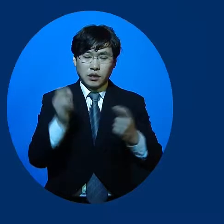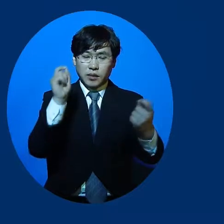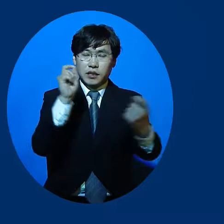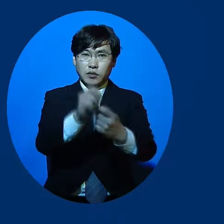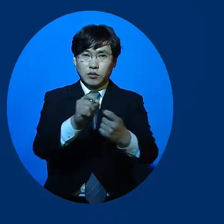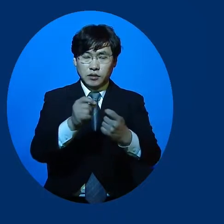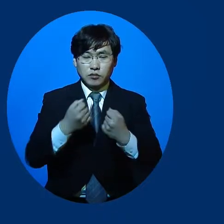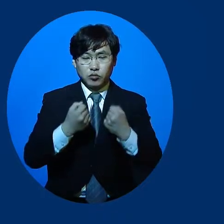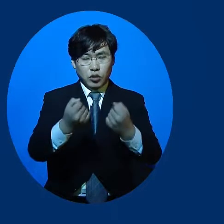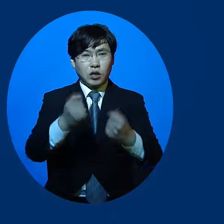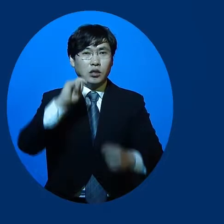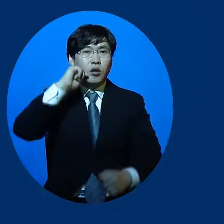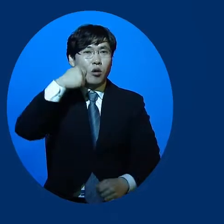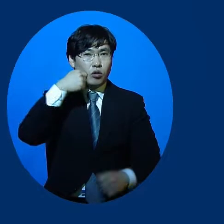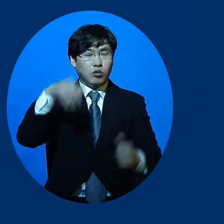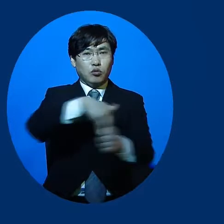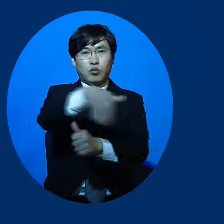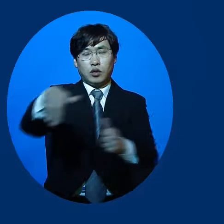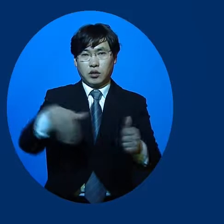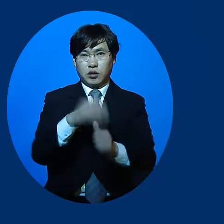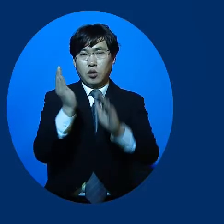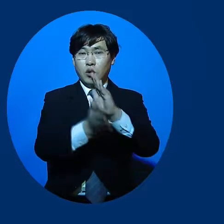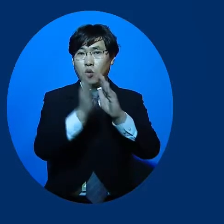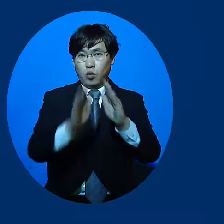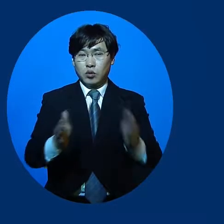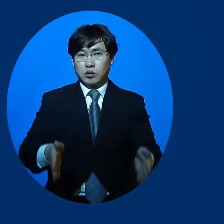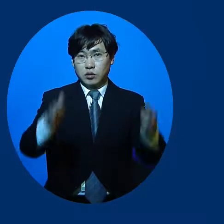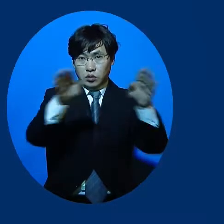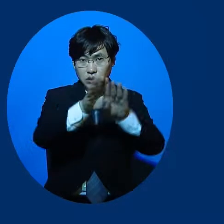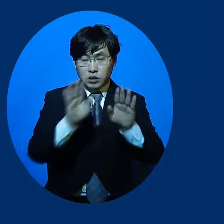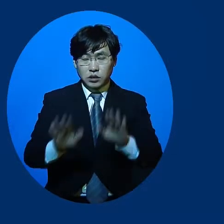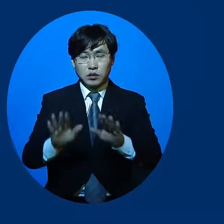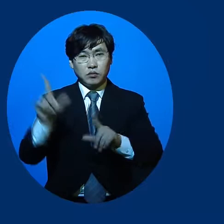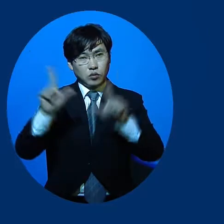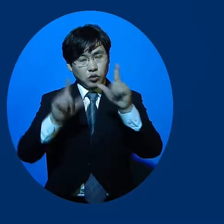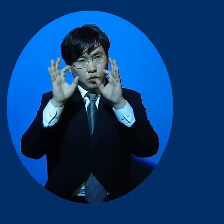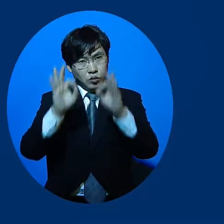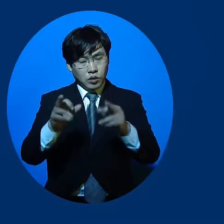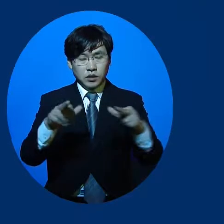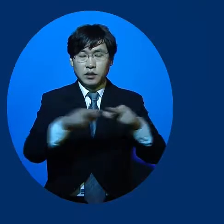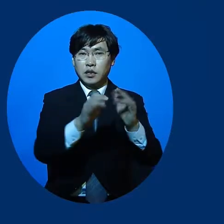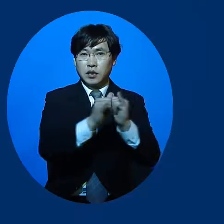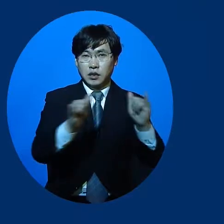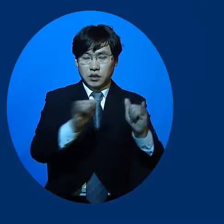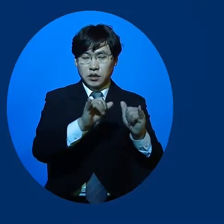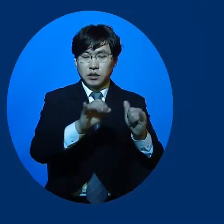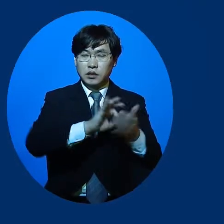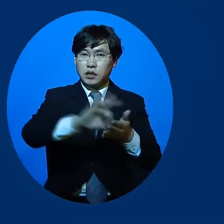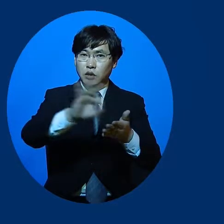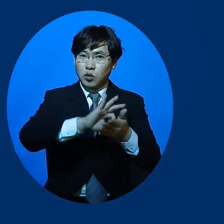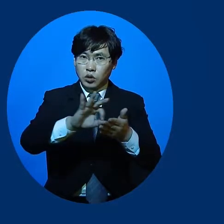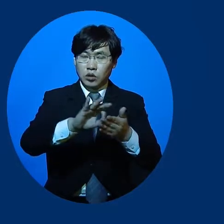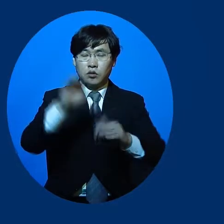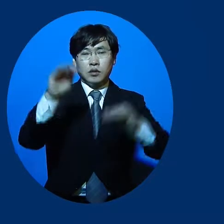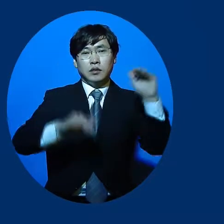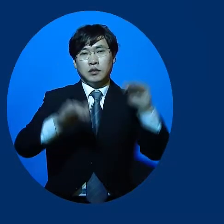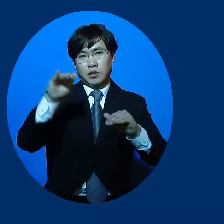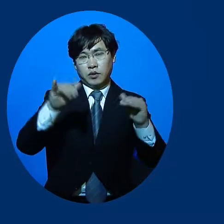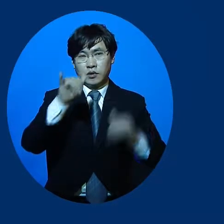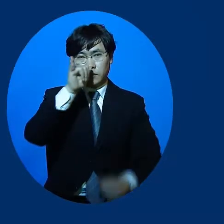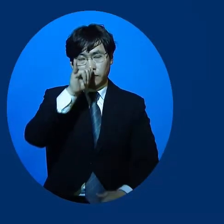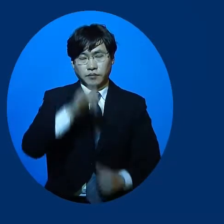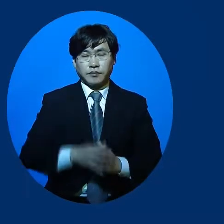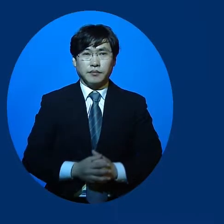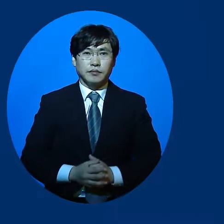있습니다. 또한 공공체육시설임에도 불구하고 현실적으로 장애인의 체육시설 이용에 대한 부당한 차별이 존재하고